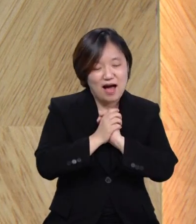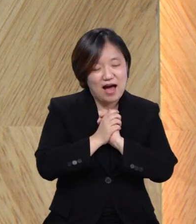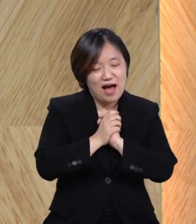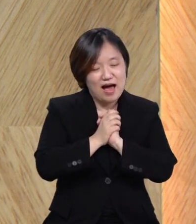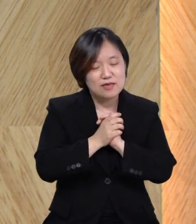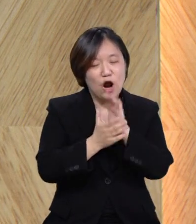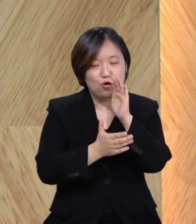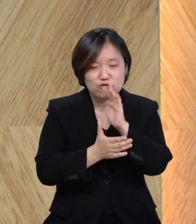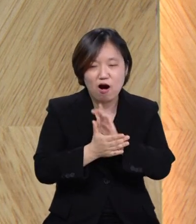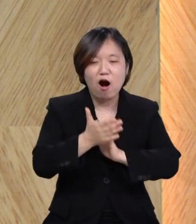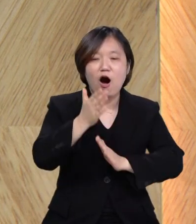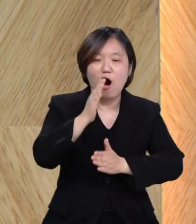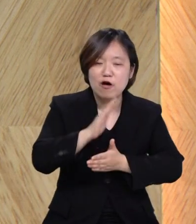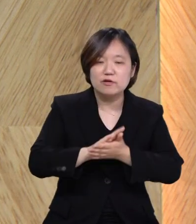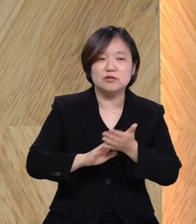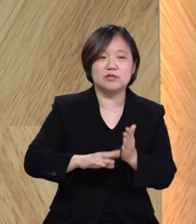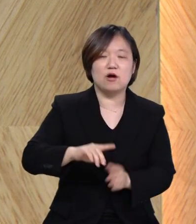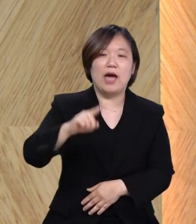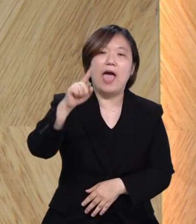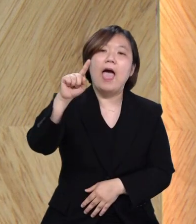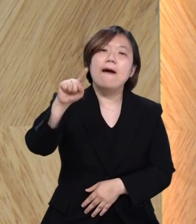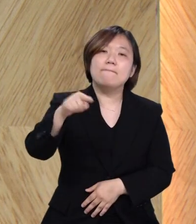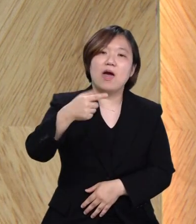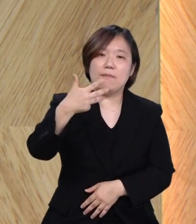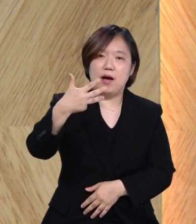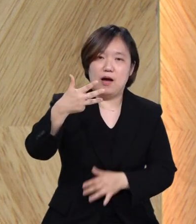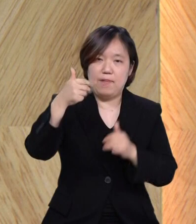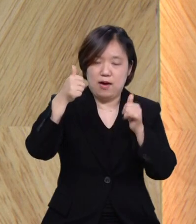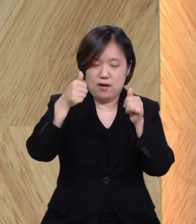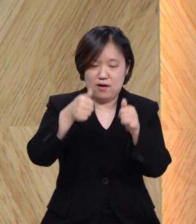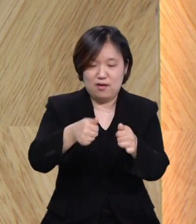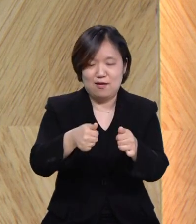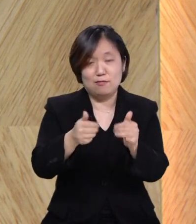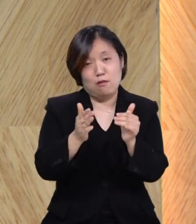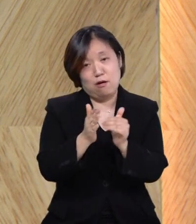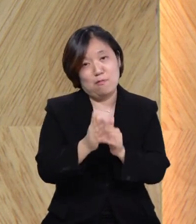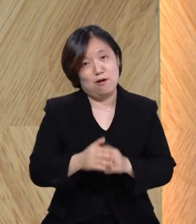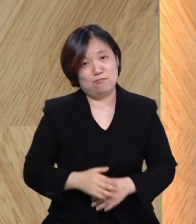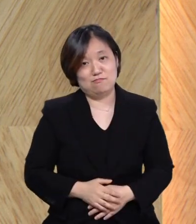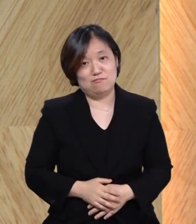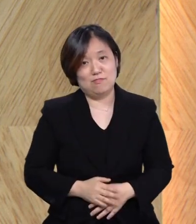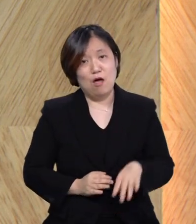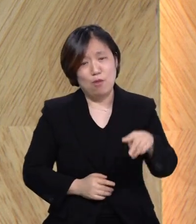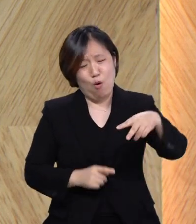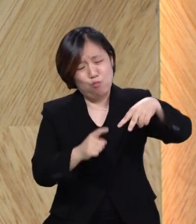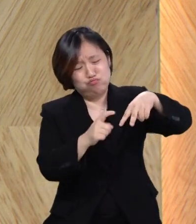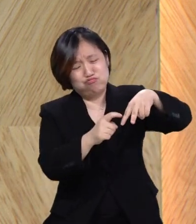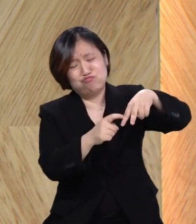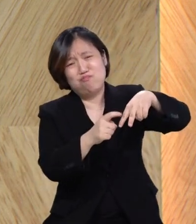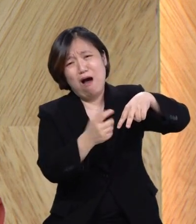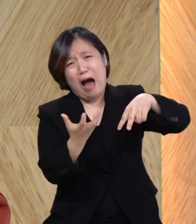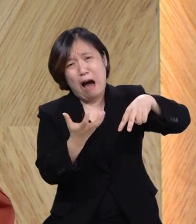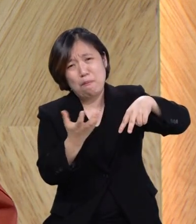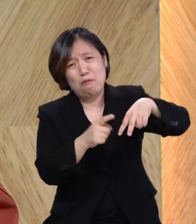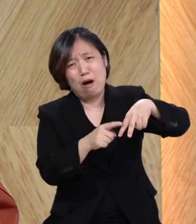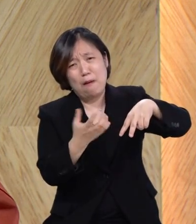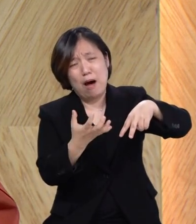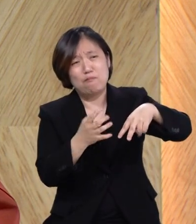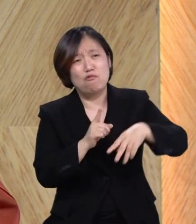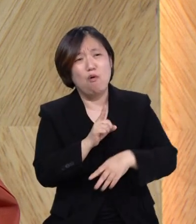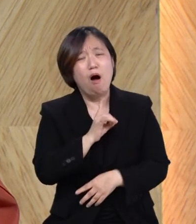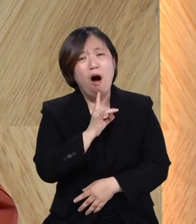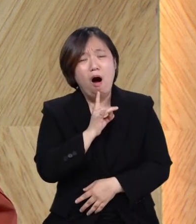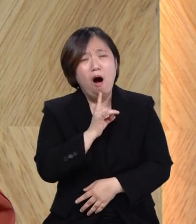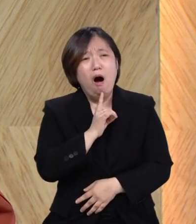간절하고 정성스럽게 매일매일 108배로 올렸대요 여러분 이렇게 무릎이 아프거나 이렇게 골반뼈가